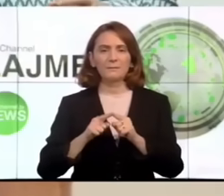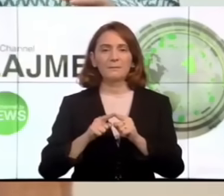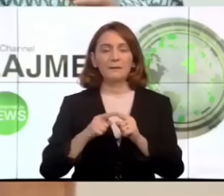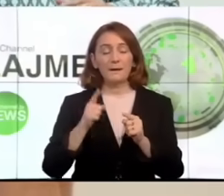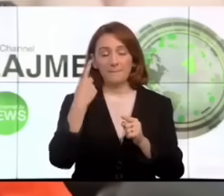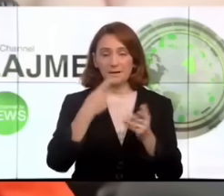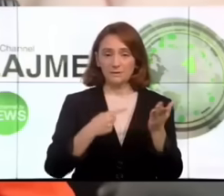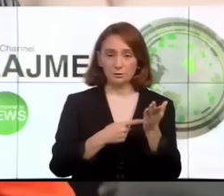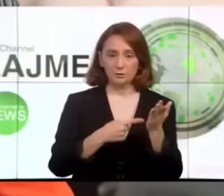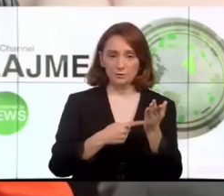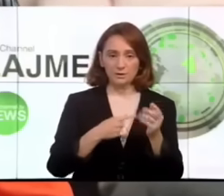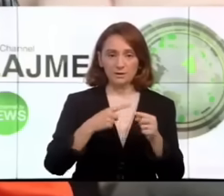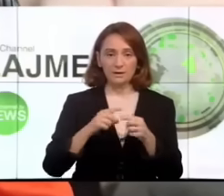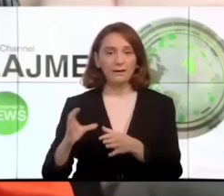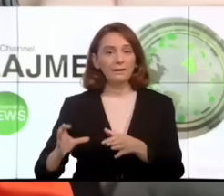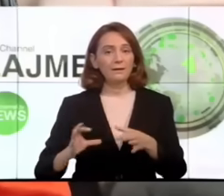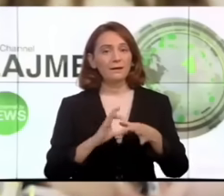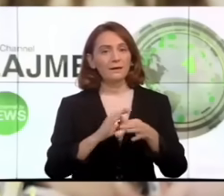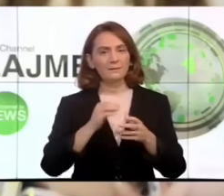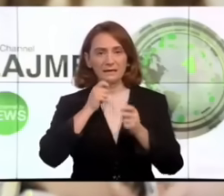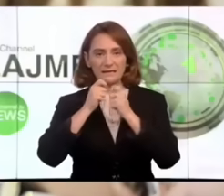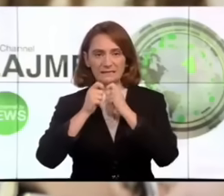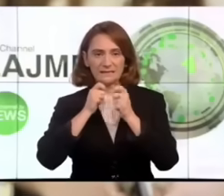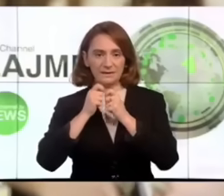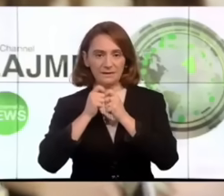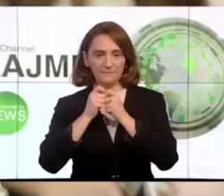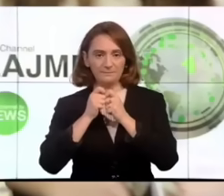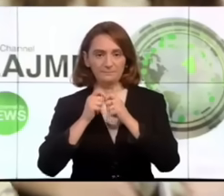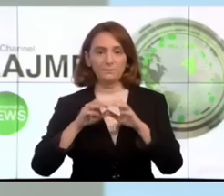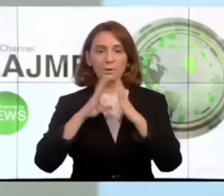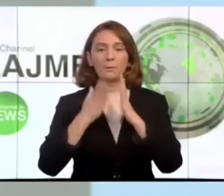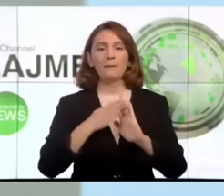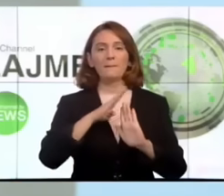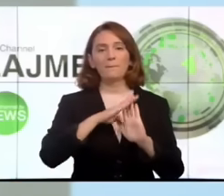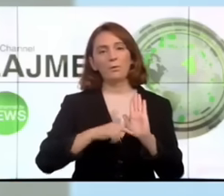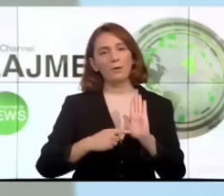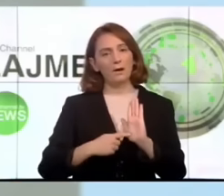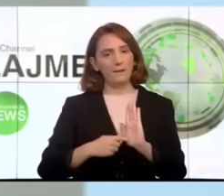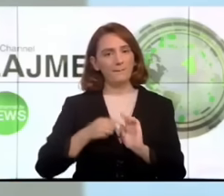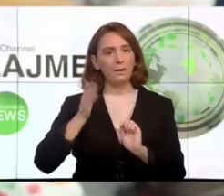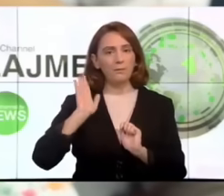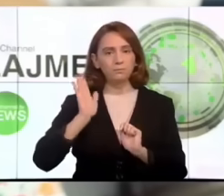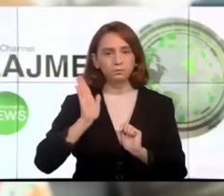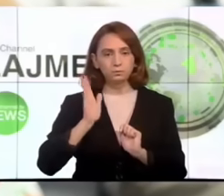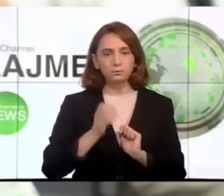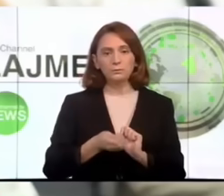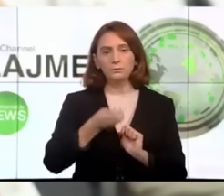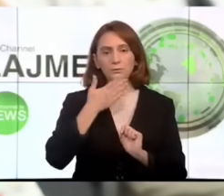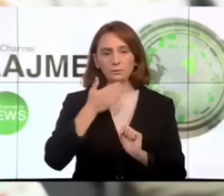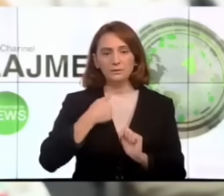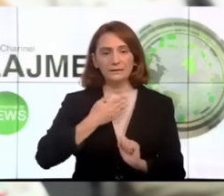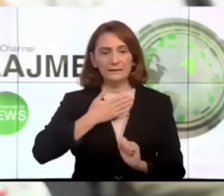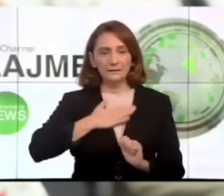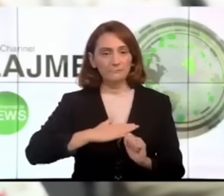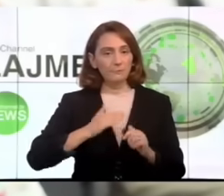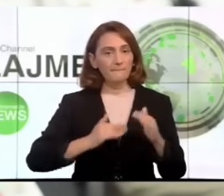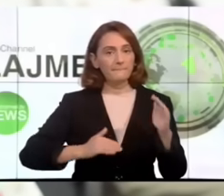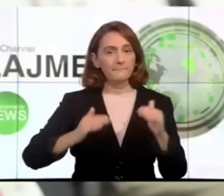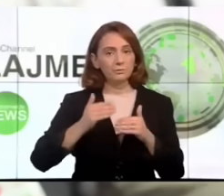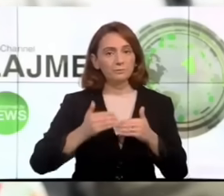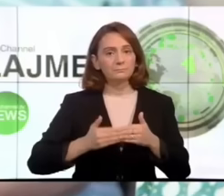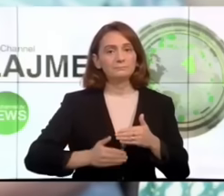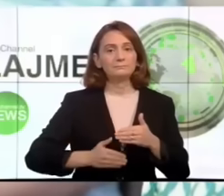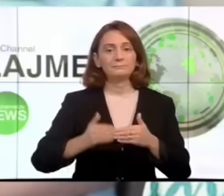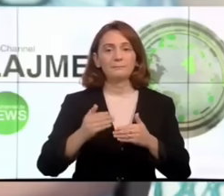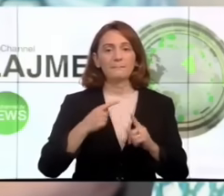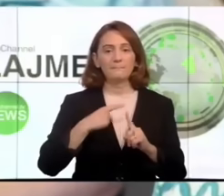gazetarinë të dhënave. Dekania Budini theksoi se ky program ofron një urinë ndërdisiplinare si profesionalizimi dyfish në fushën e